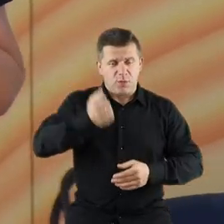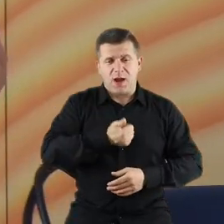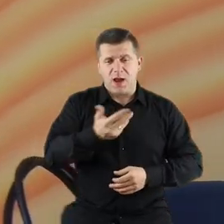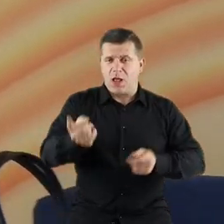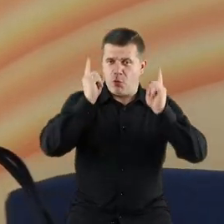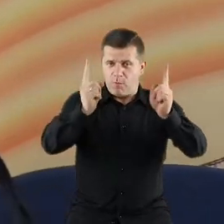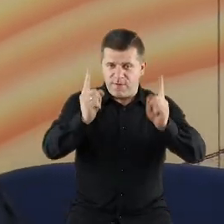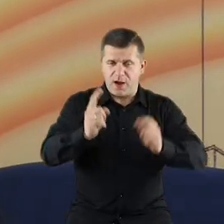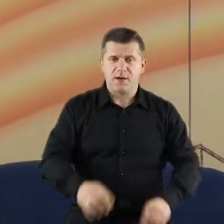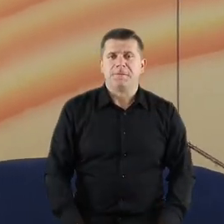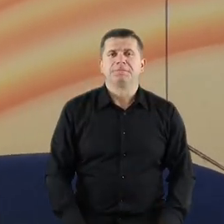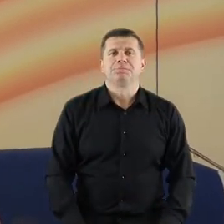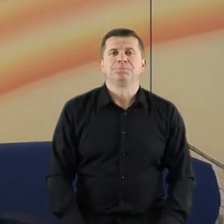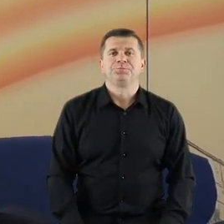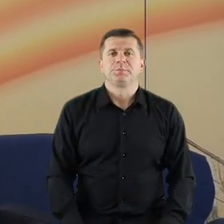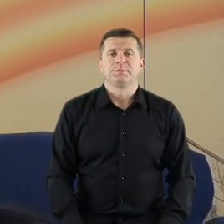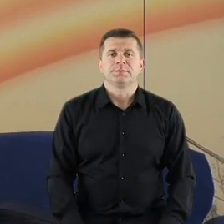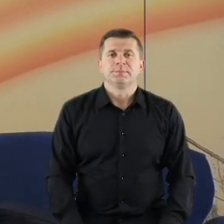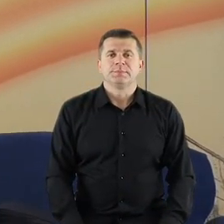jeszcze kilka uwag